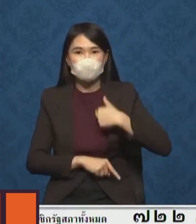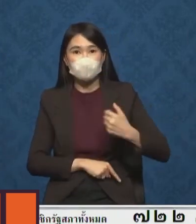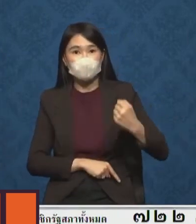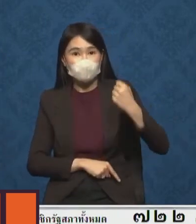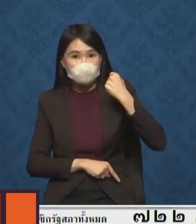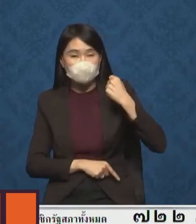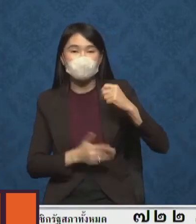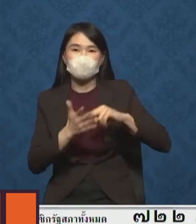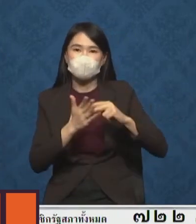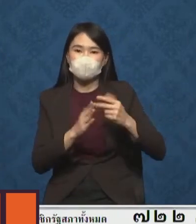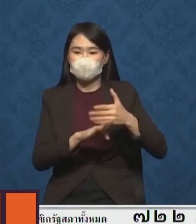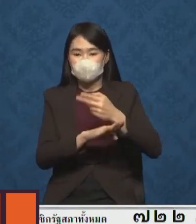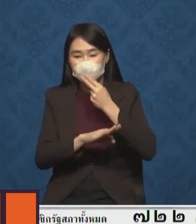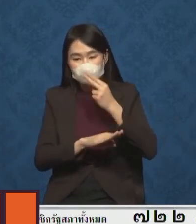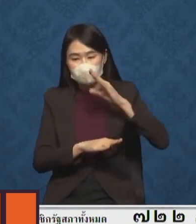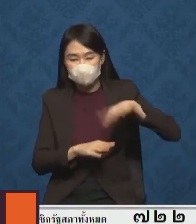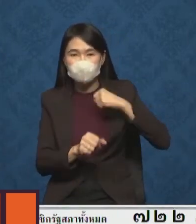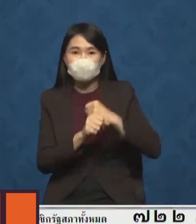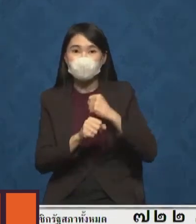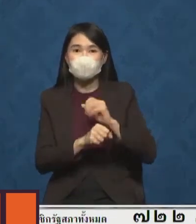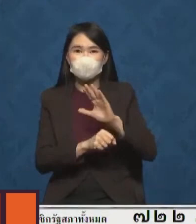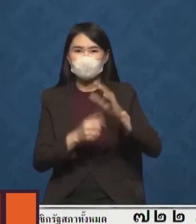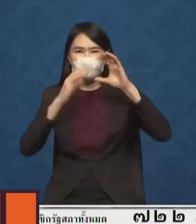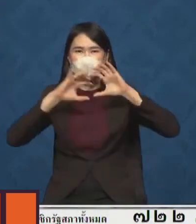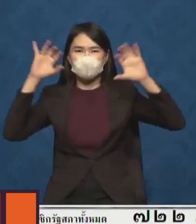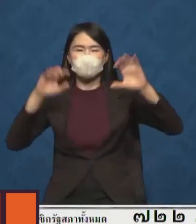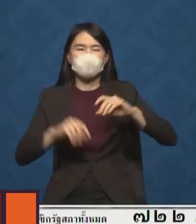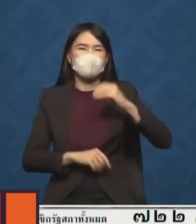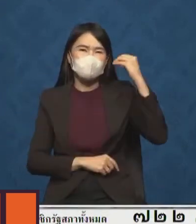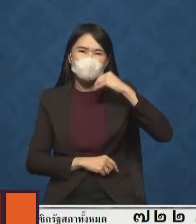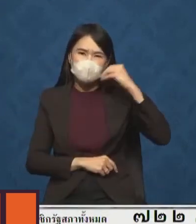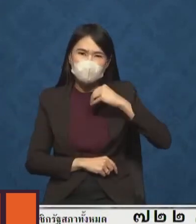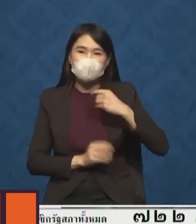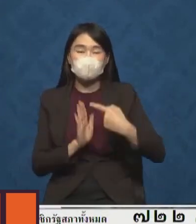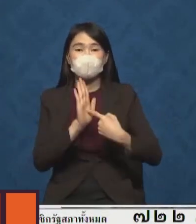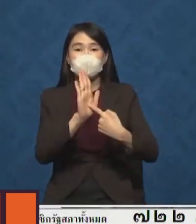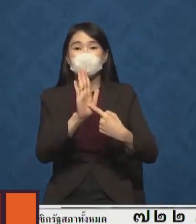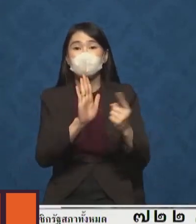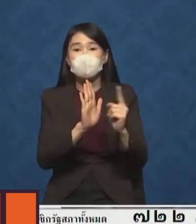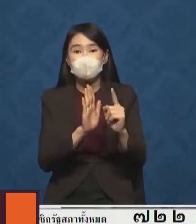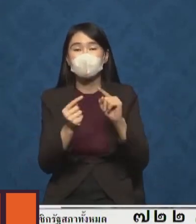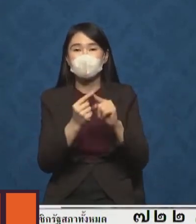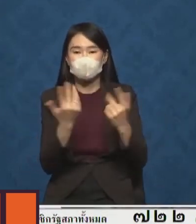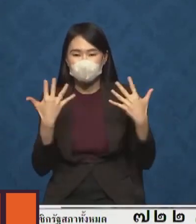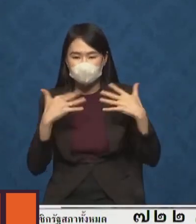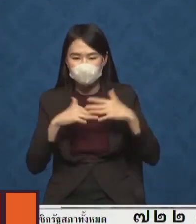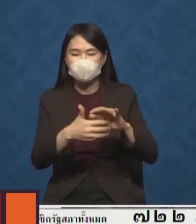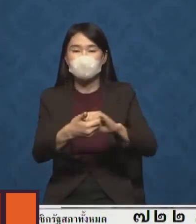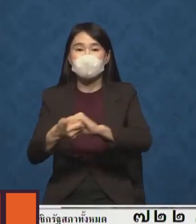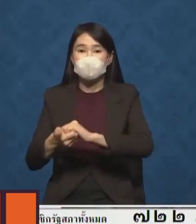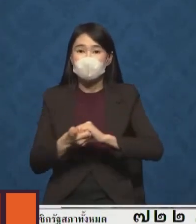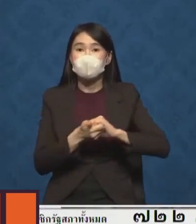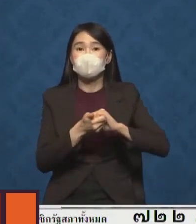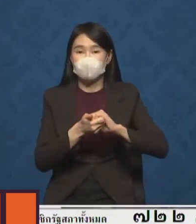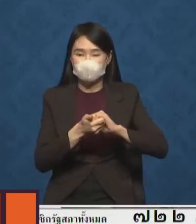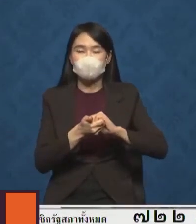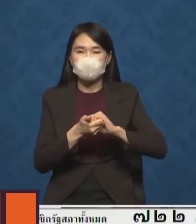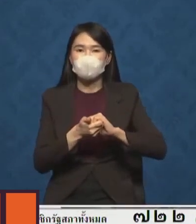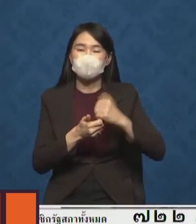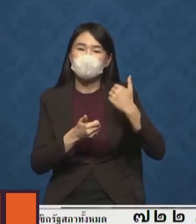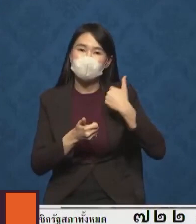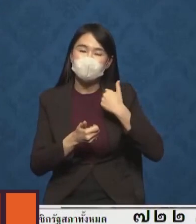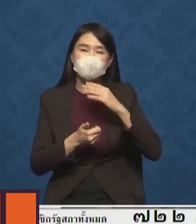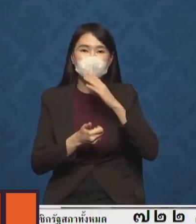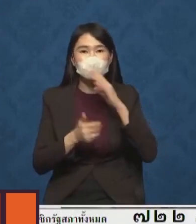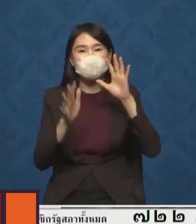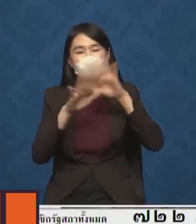Soft Power ที่รัฐบาลพูดอยู่ไ่ครั้ง นั้นคือประเด็นเรื่องของการมีส่วนร่วมประเด็นเรื่องของก